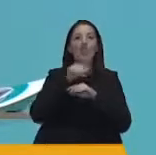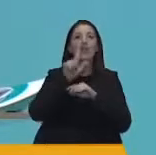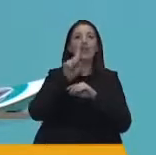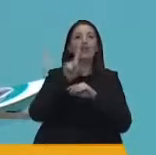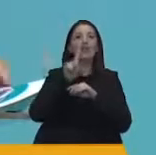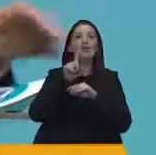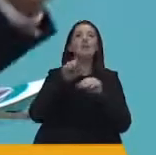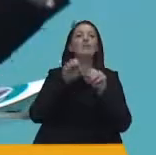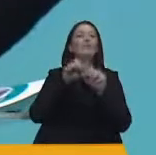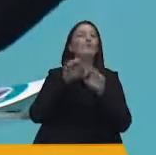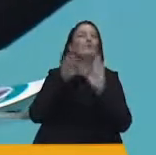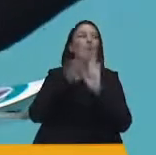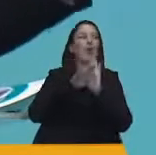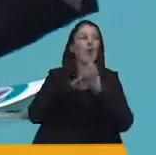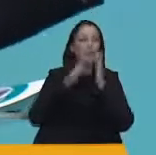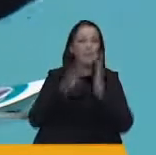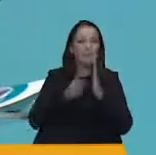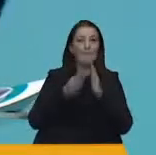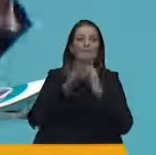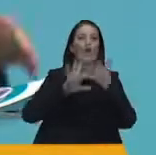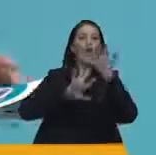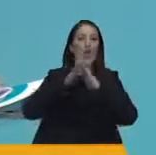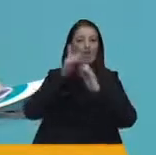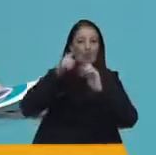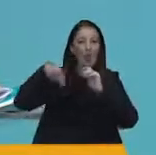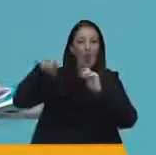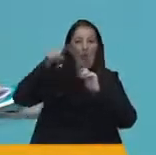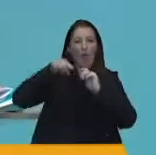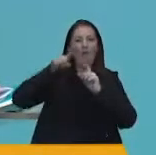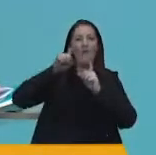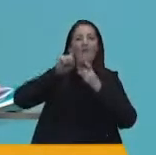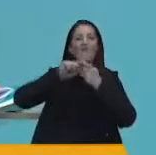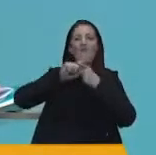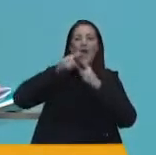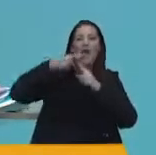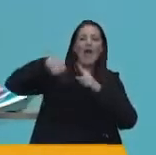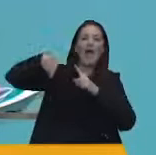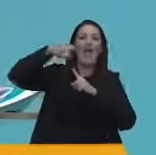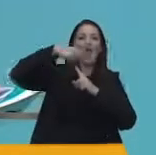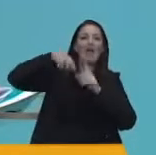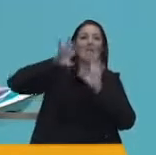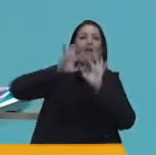yayınla çayırı ve etrafını sürekli yayınlıyor.